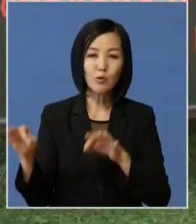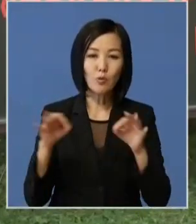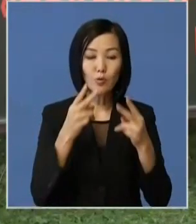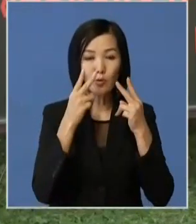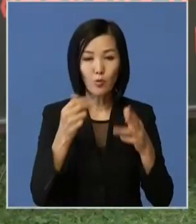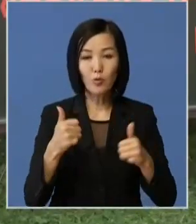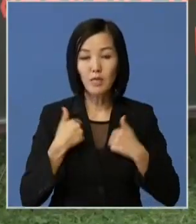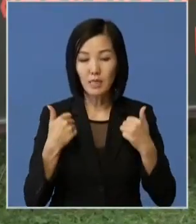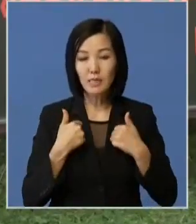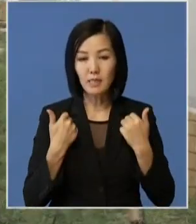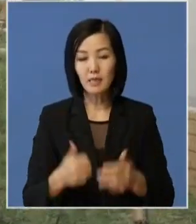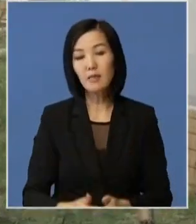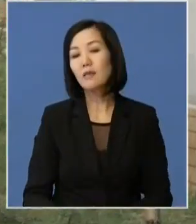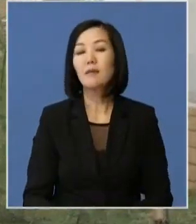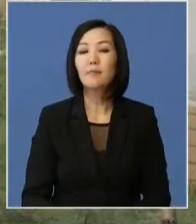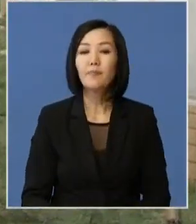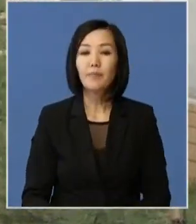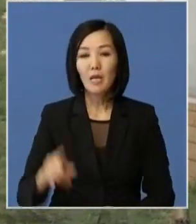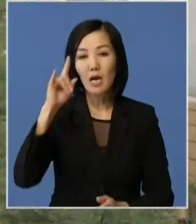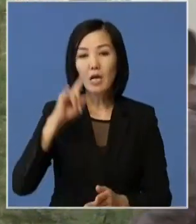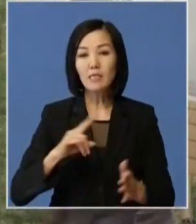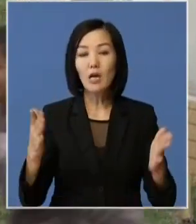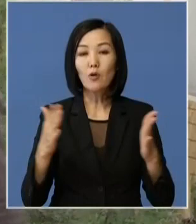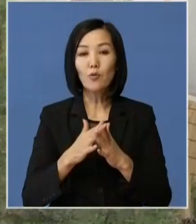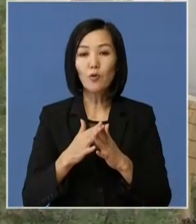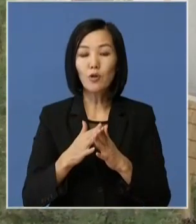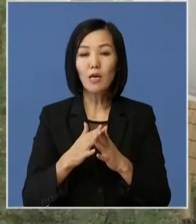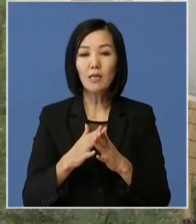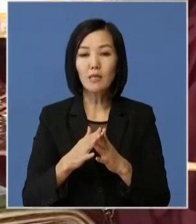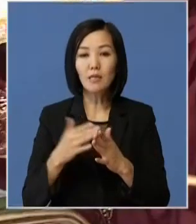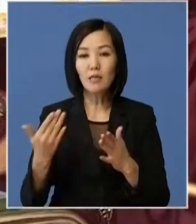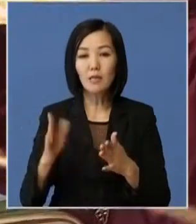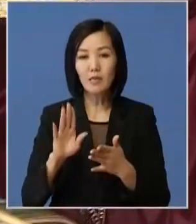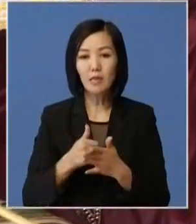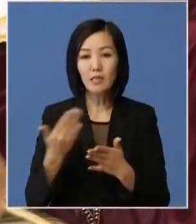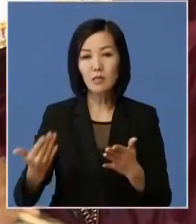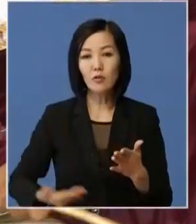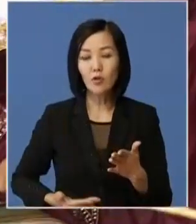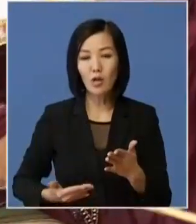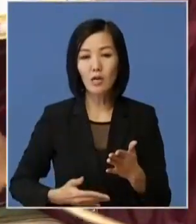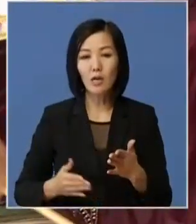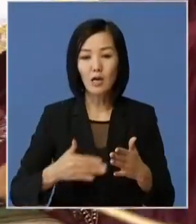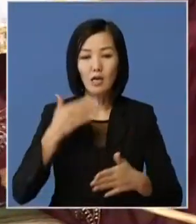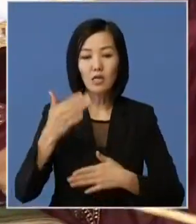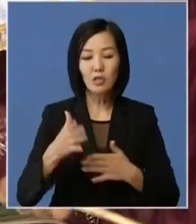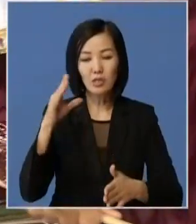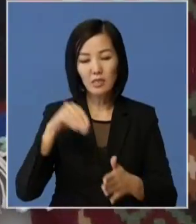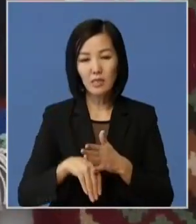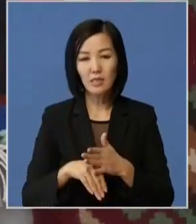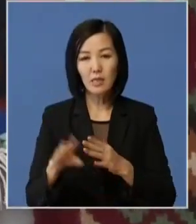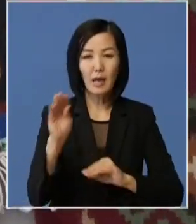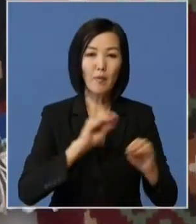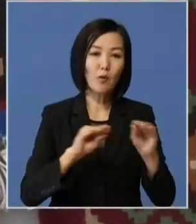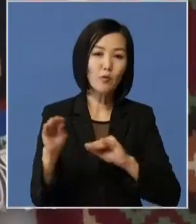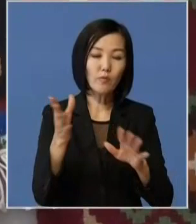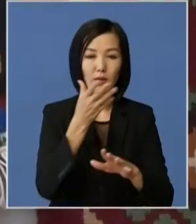көрсетуге тырысып жатырмыз. Киіз үй көшпенділердің негізгі тұрағы, сондықтан қазақ халқы оның іші сыртының безендірілуіне ерекше мән